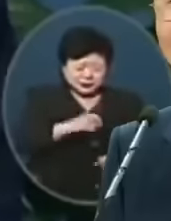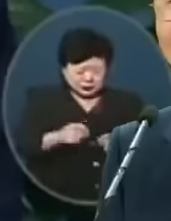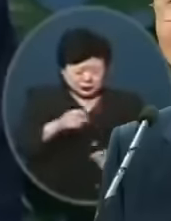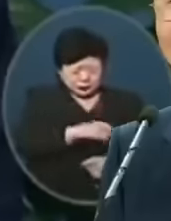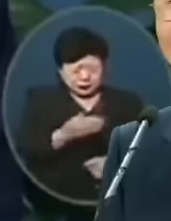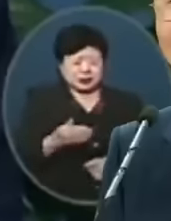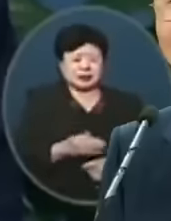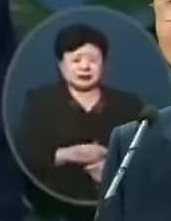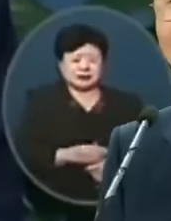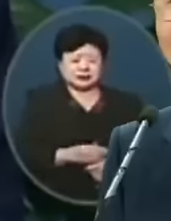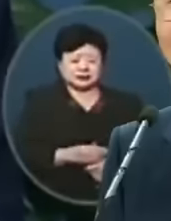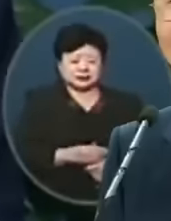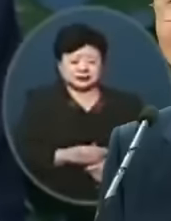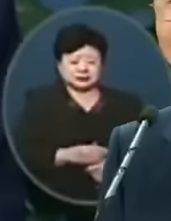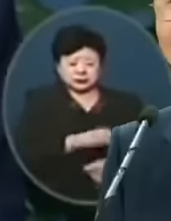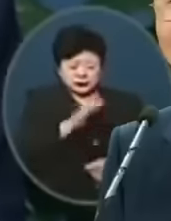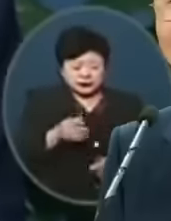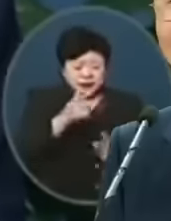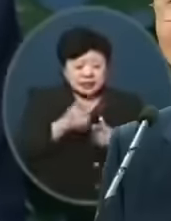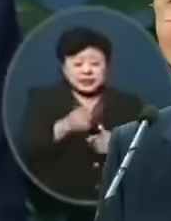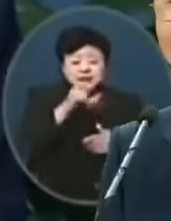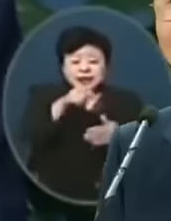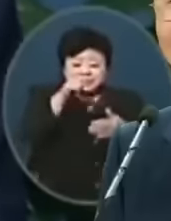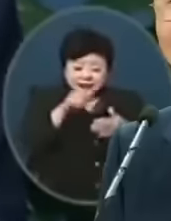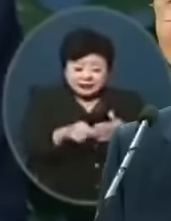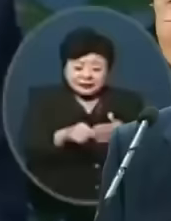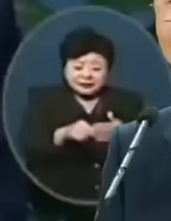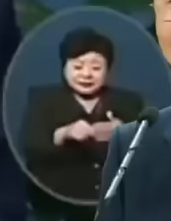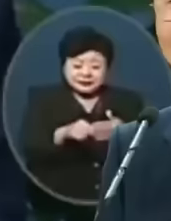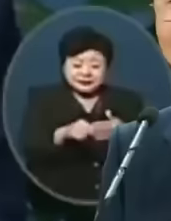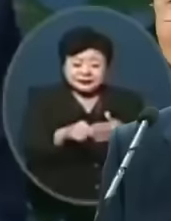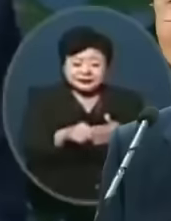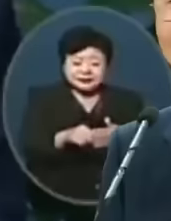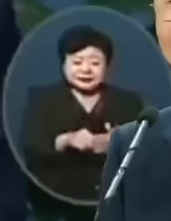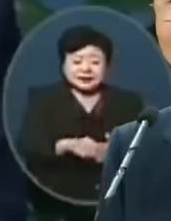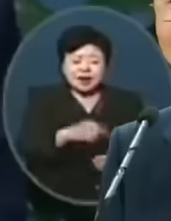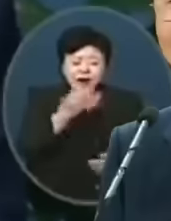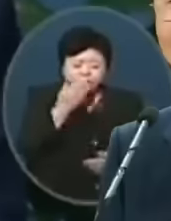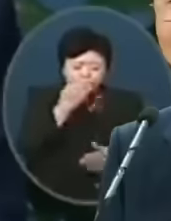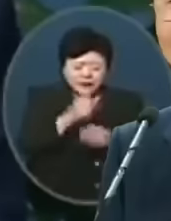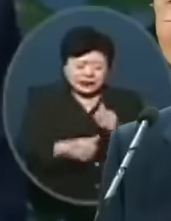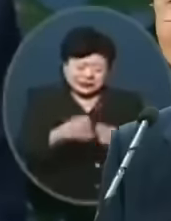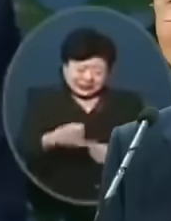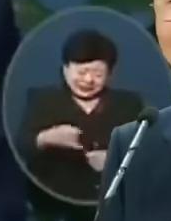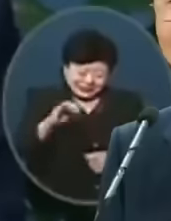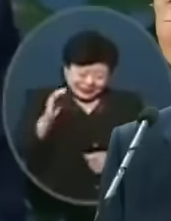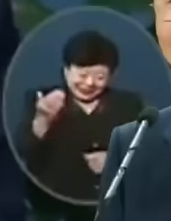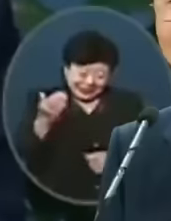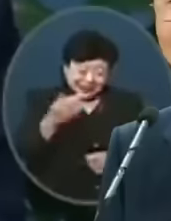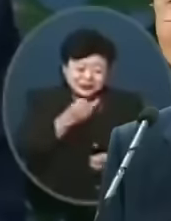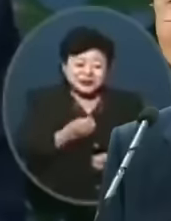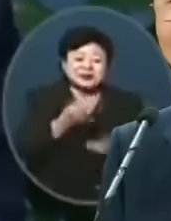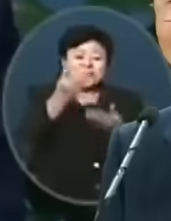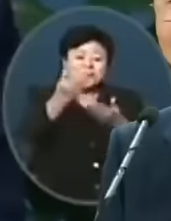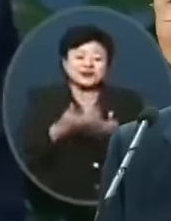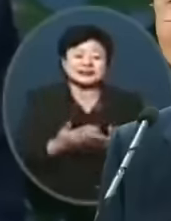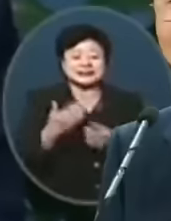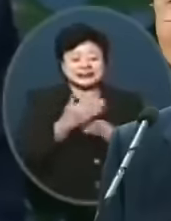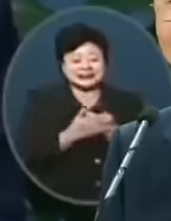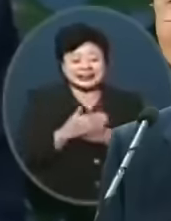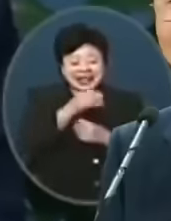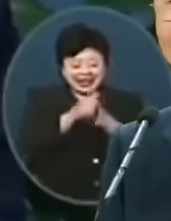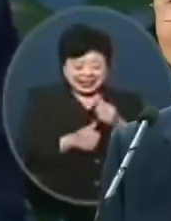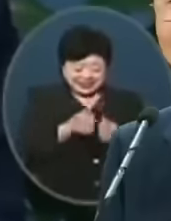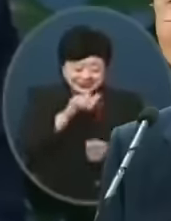흘려 청산시키고 우리를 예수 안에서 이롭고 거룩한 하나님의 자녀가 되게 만들어 주시는 은혜로우신